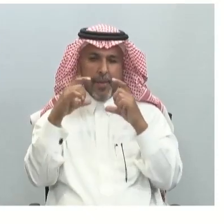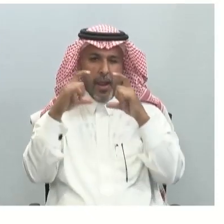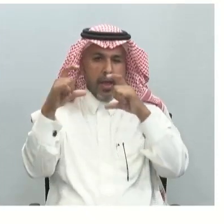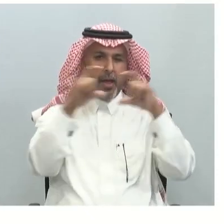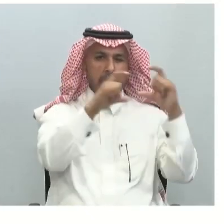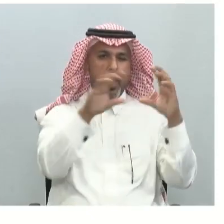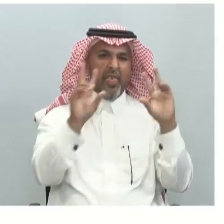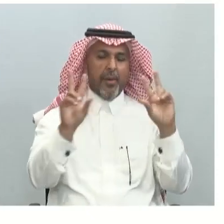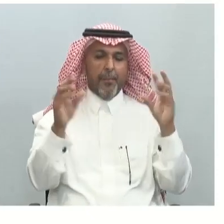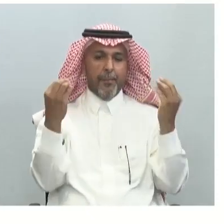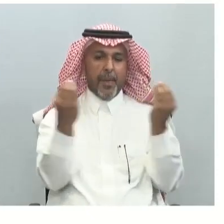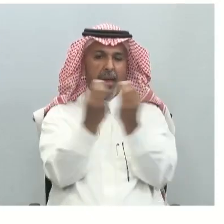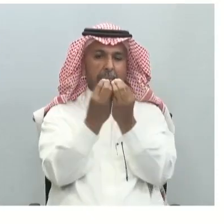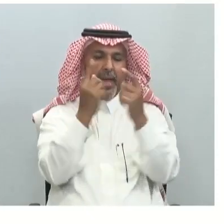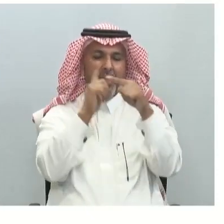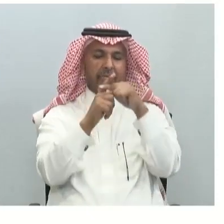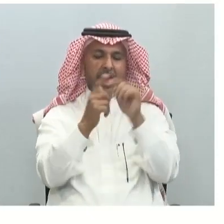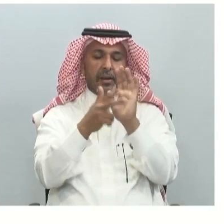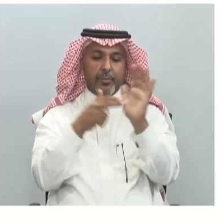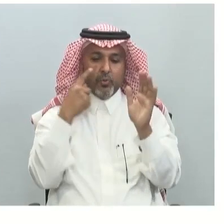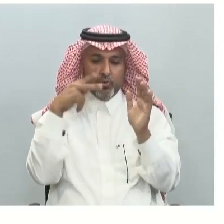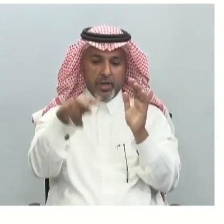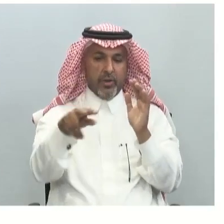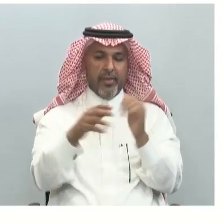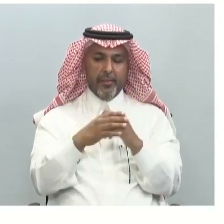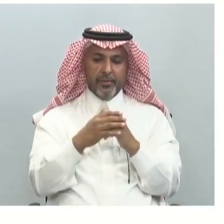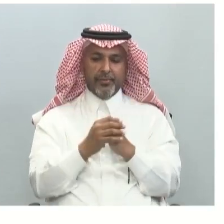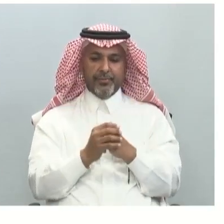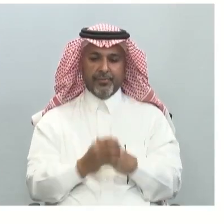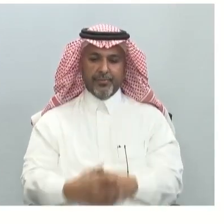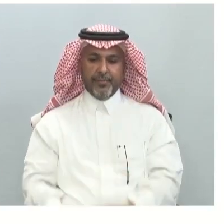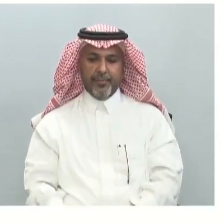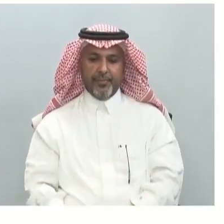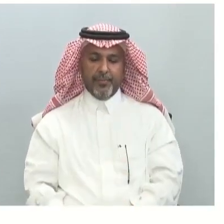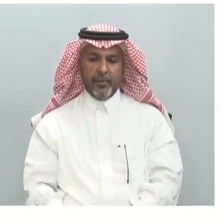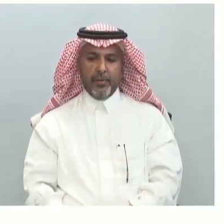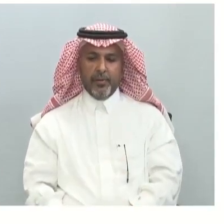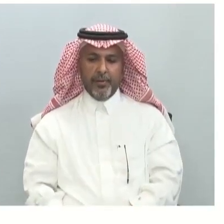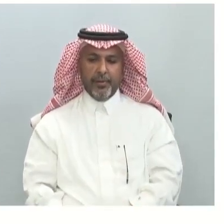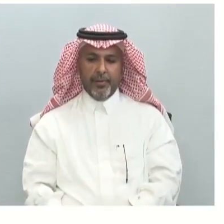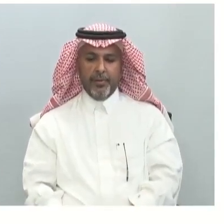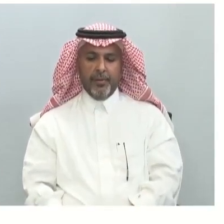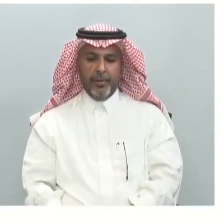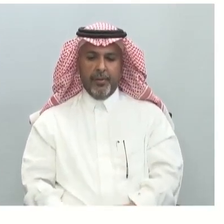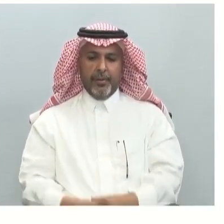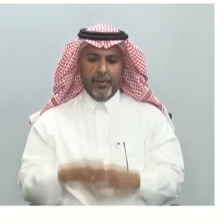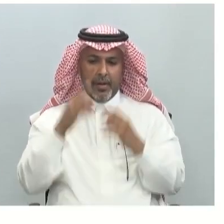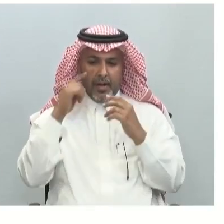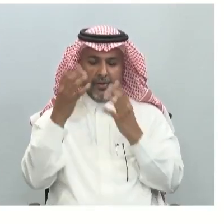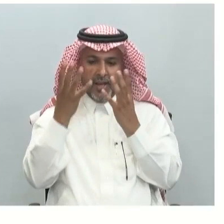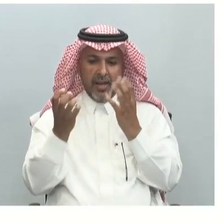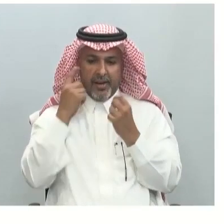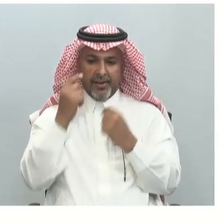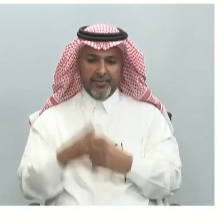طرحتها من الطرفين طرحت 12 من الطرفين راحت طبعا من الطرف الايسر وهنا تسعه عشر طرحت منها 12